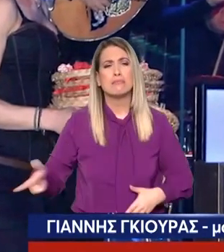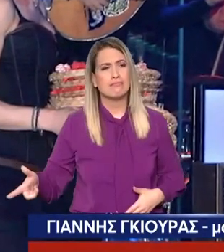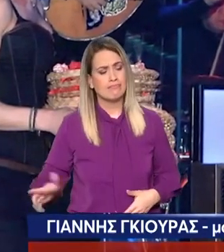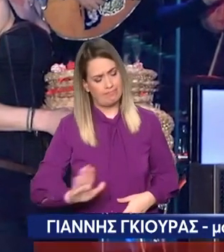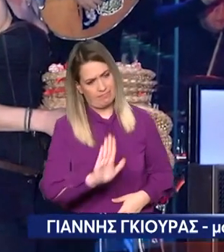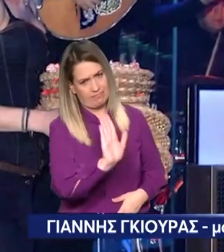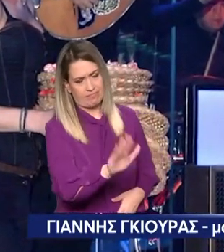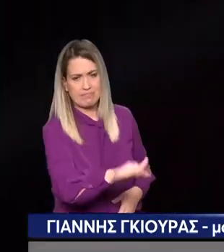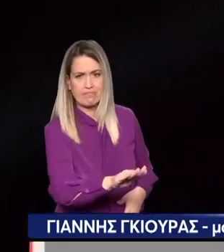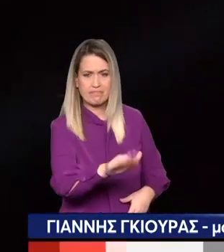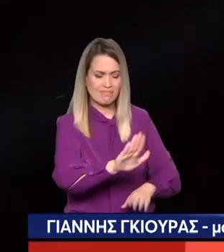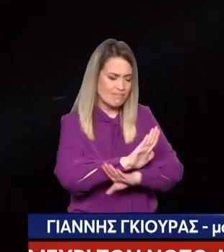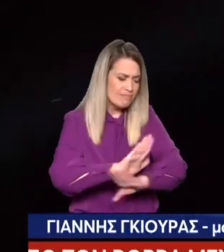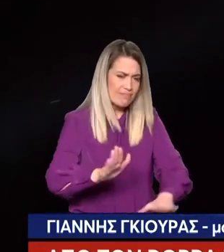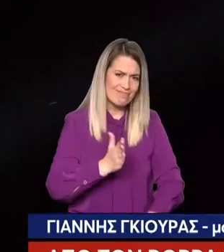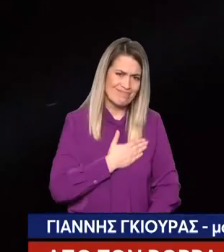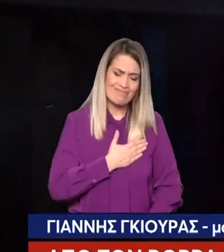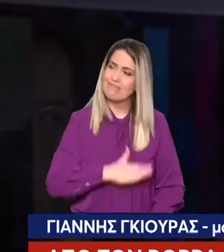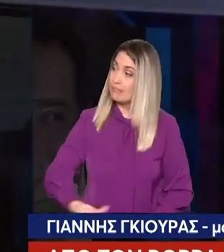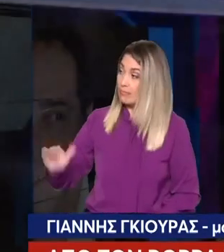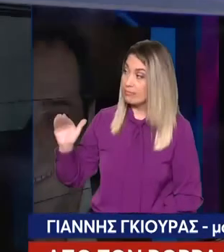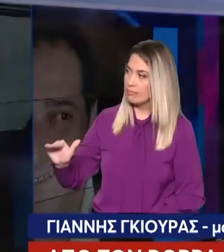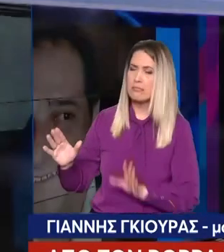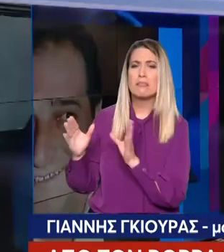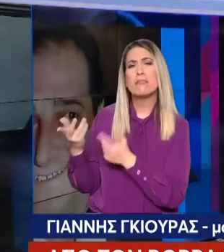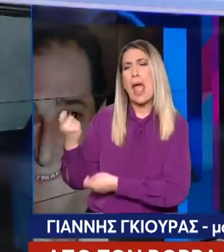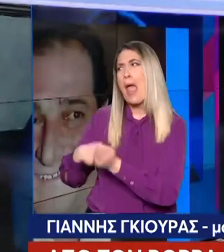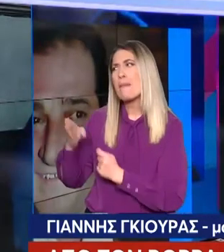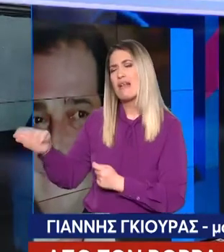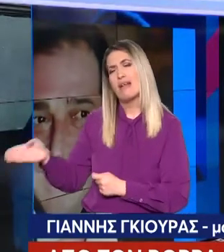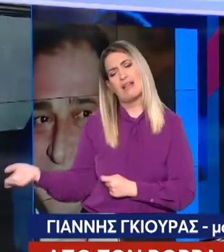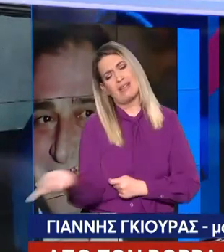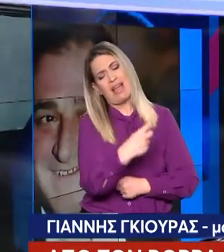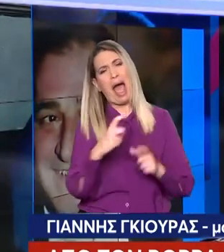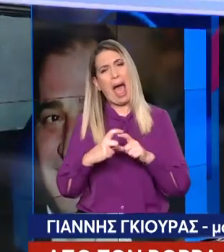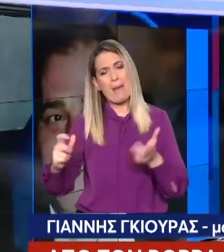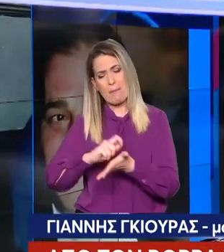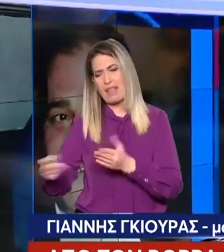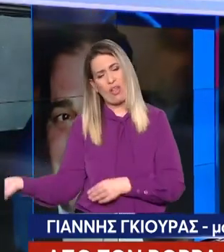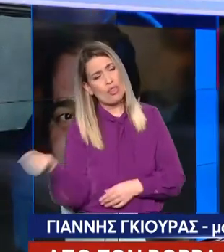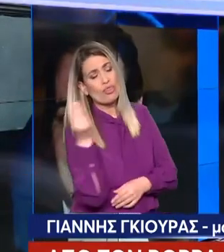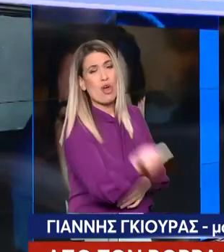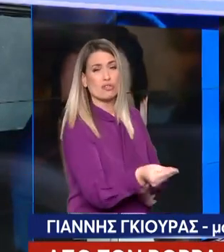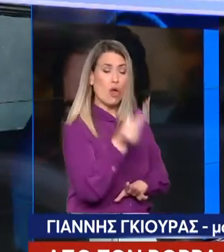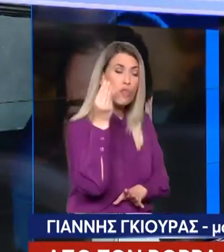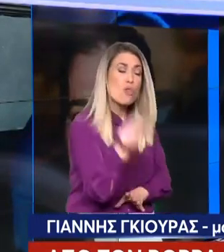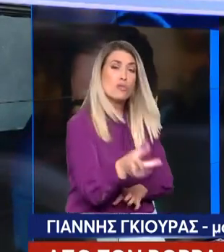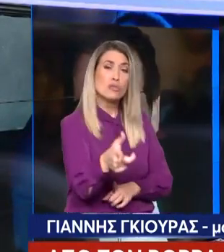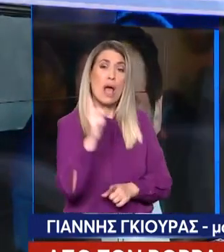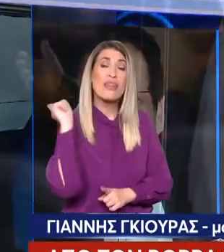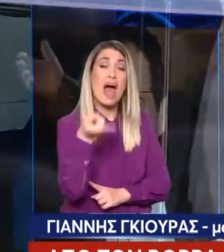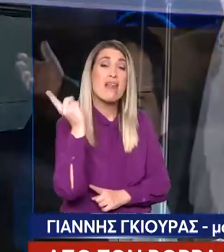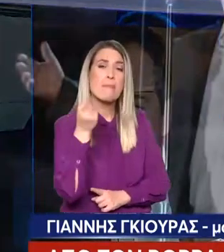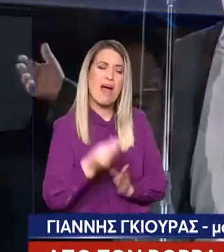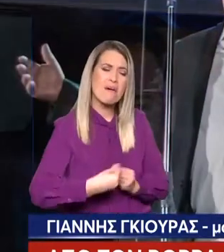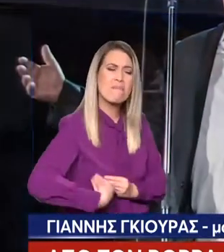απλοχέρης, έλεγε στο συνεργάτη του, στον επιχειρηματία, κόψε μια επιταγή, δώσε στα παιδιά, δώσε στον άρρωστο. Πάντα